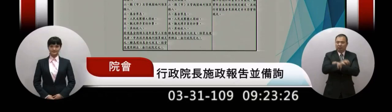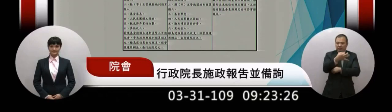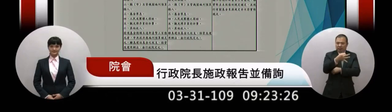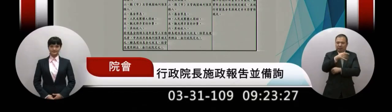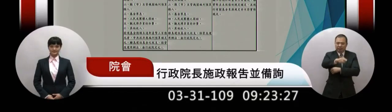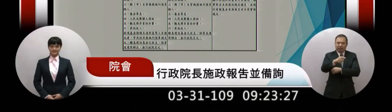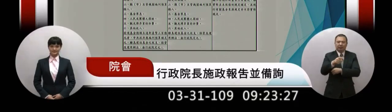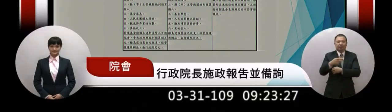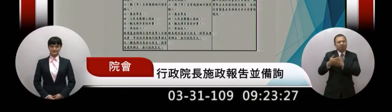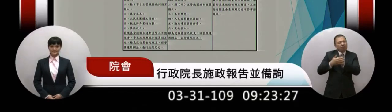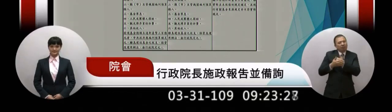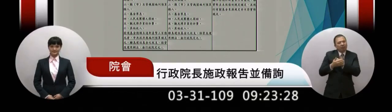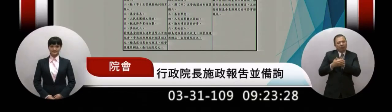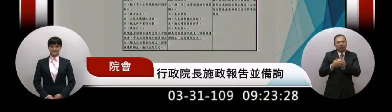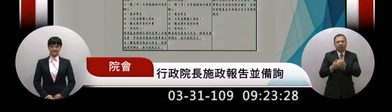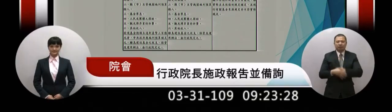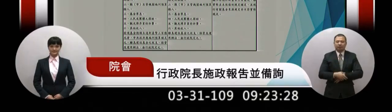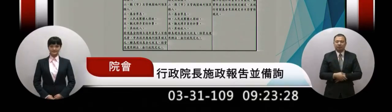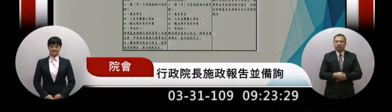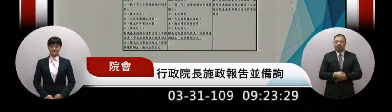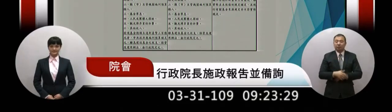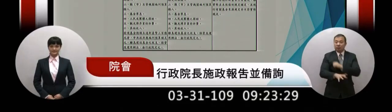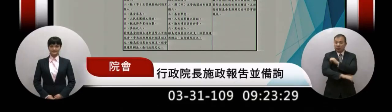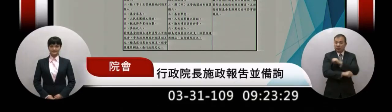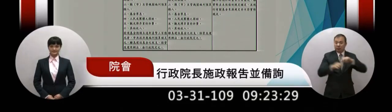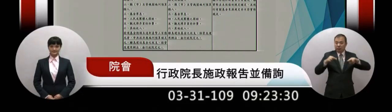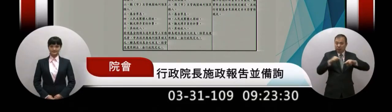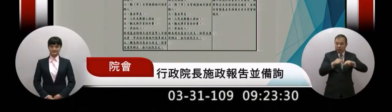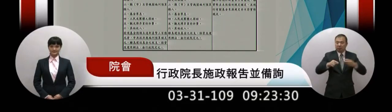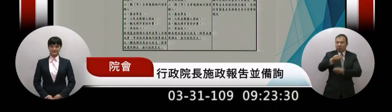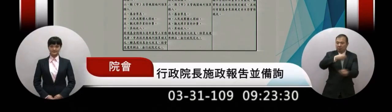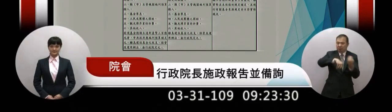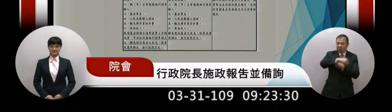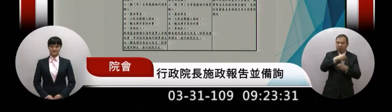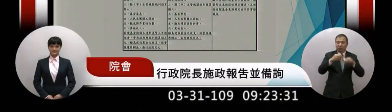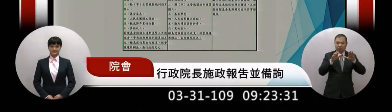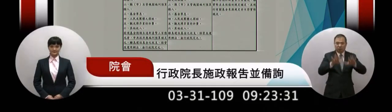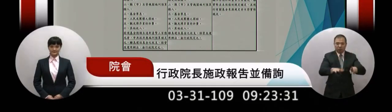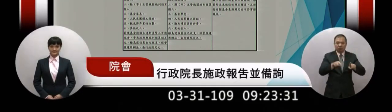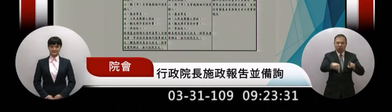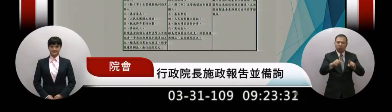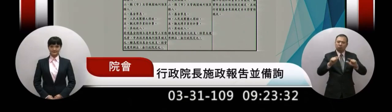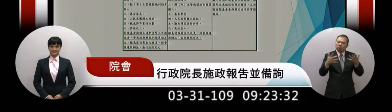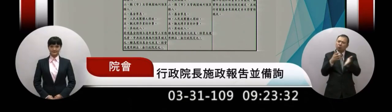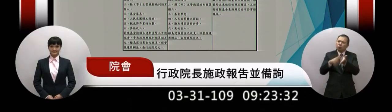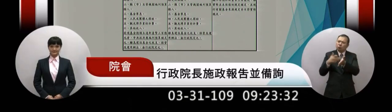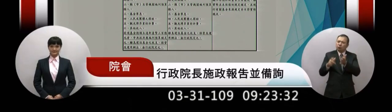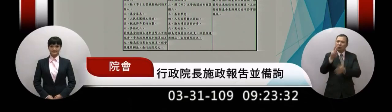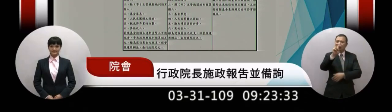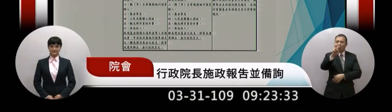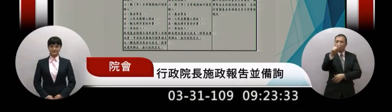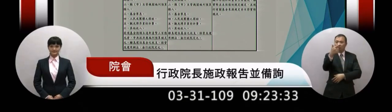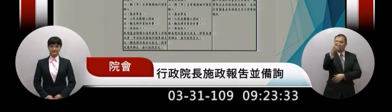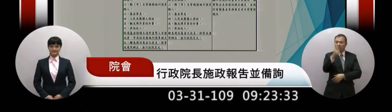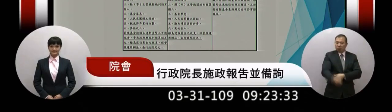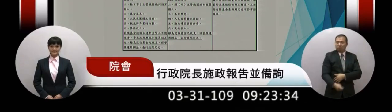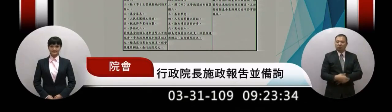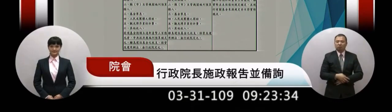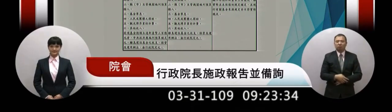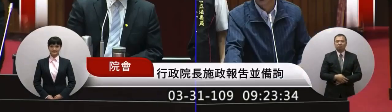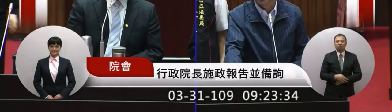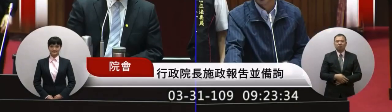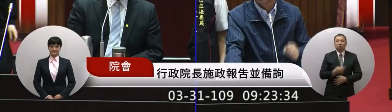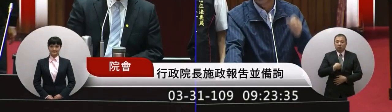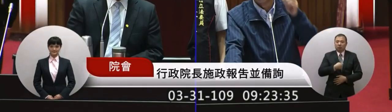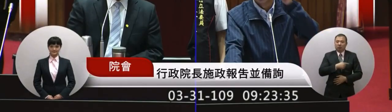合，那基金的运用，现在已经只剩下26亿，所以我们是一直